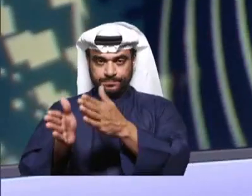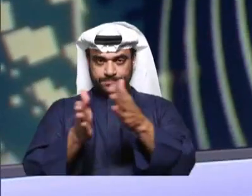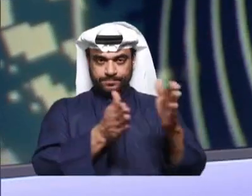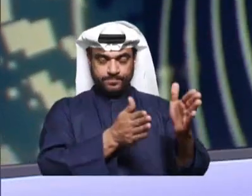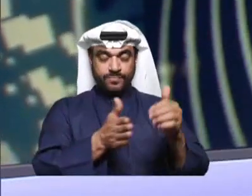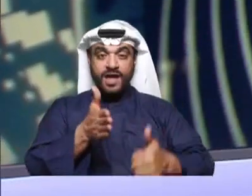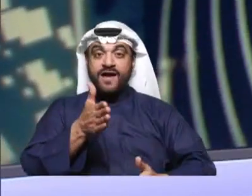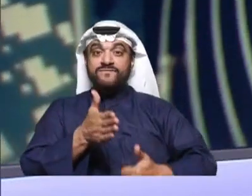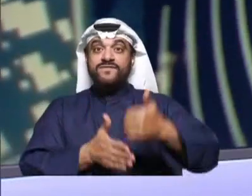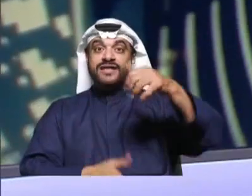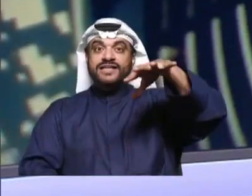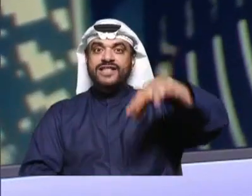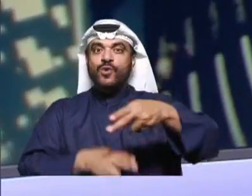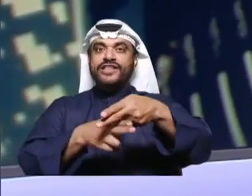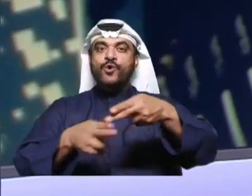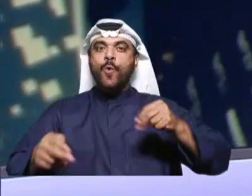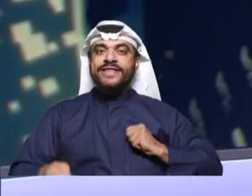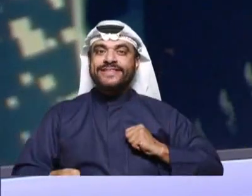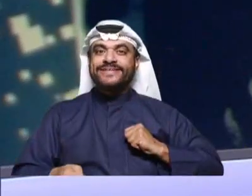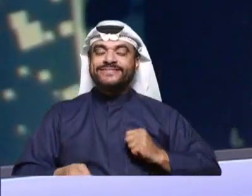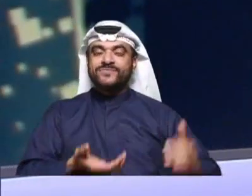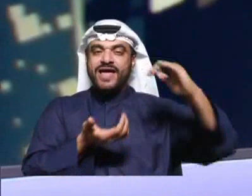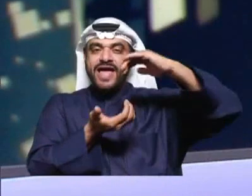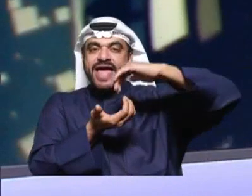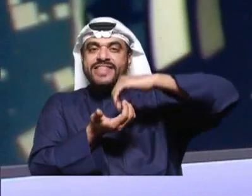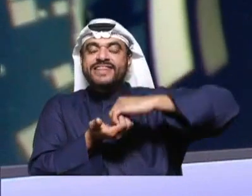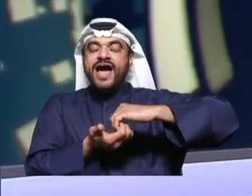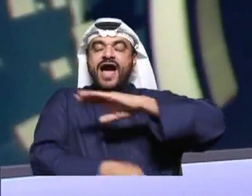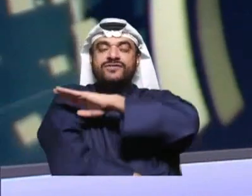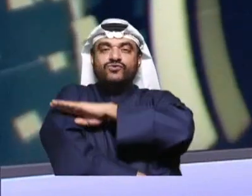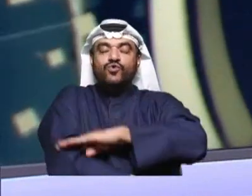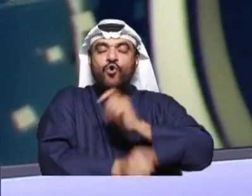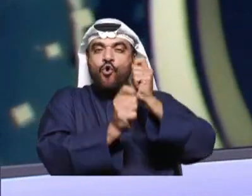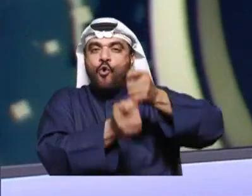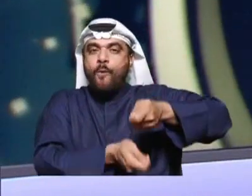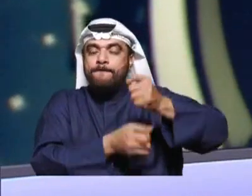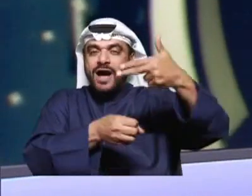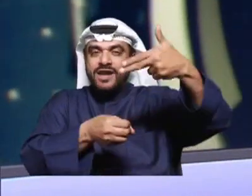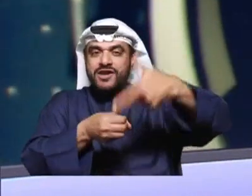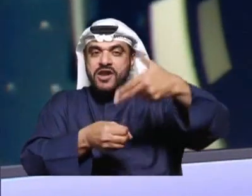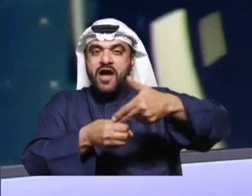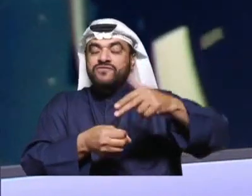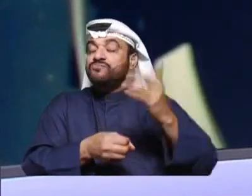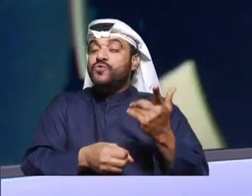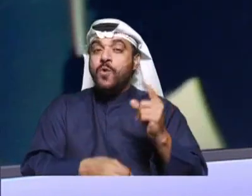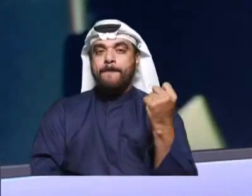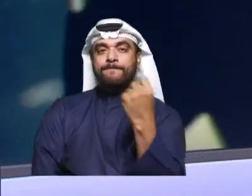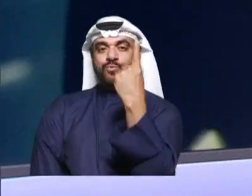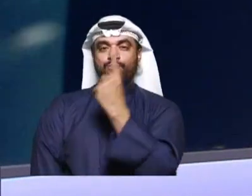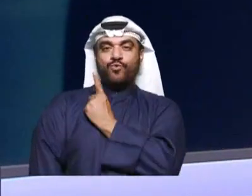فازت دولة الكويت برئاسة الاتحاد العربي لعمال النفط والمناجم والكيماويات الكيميائي بالتزكية